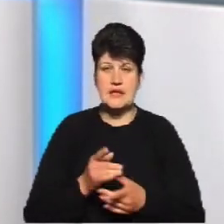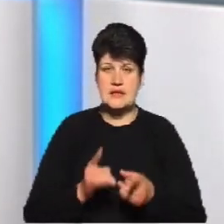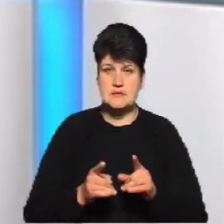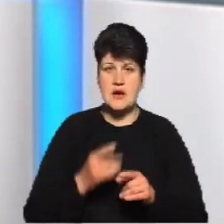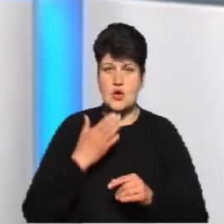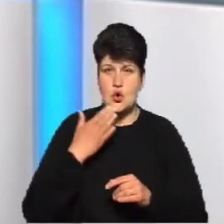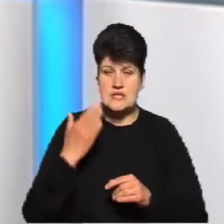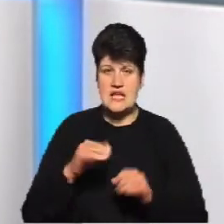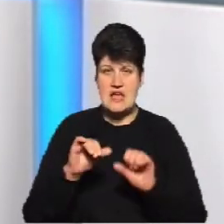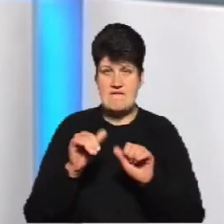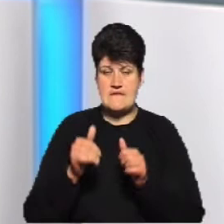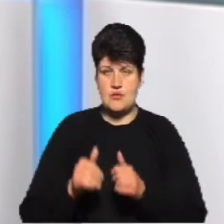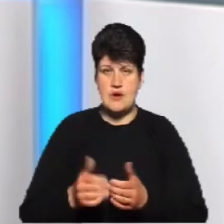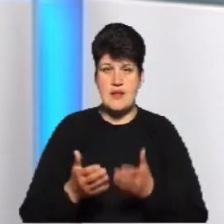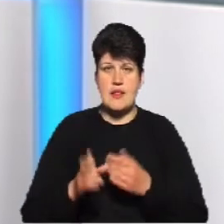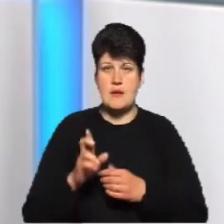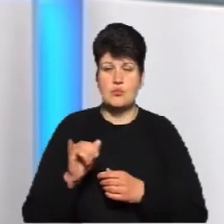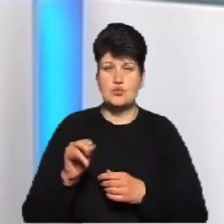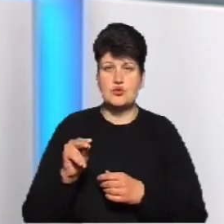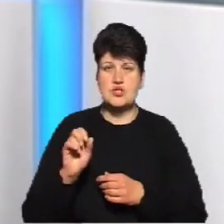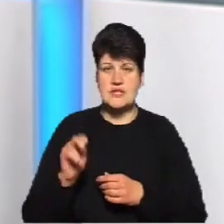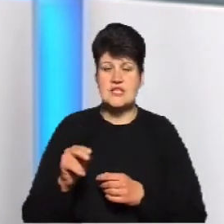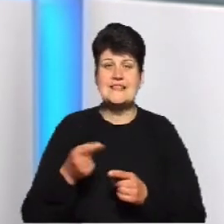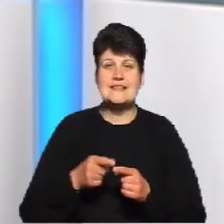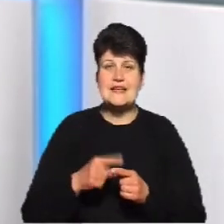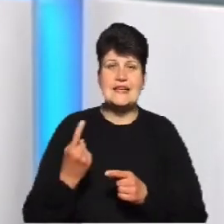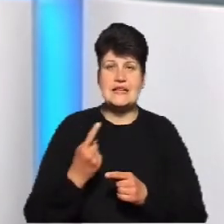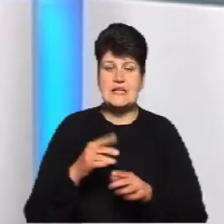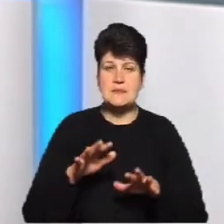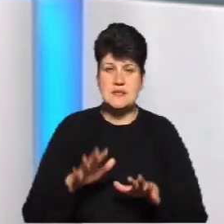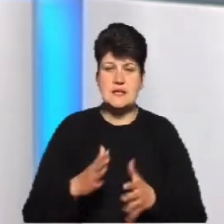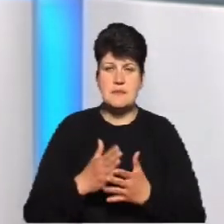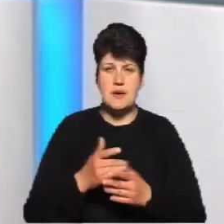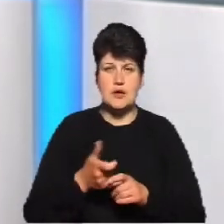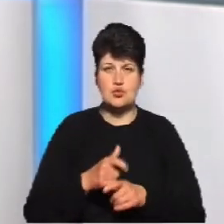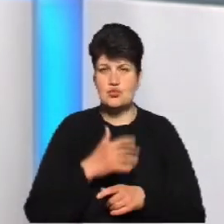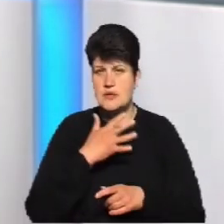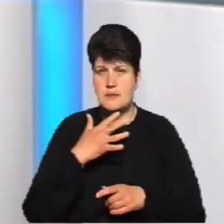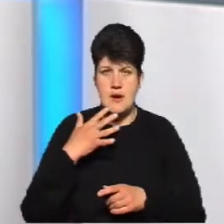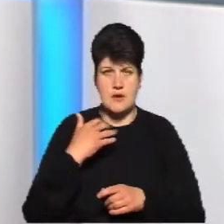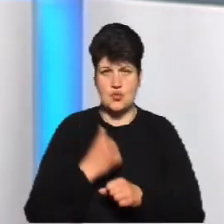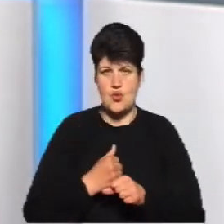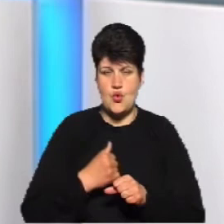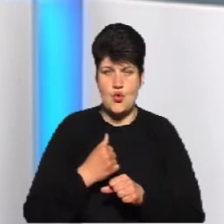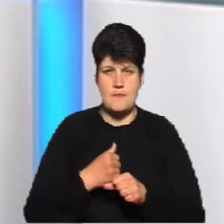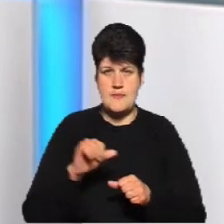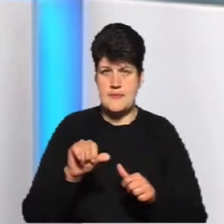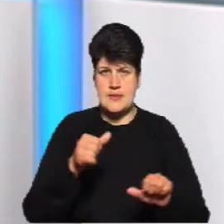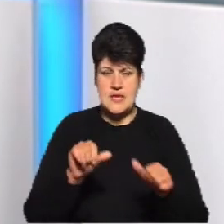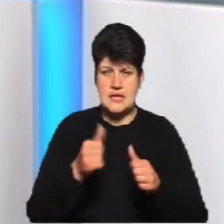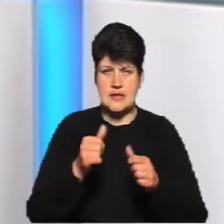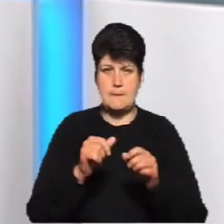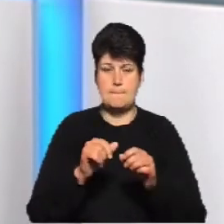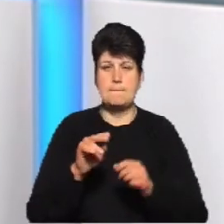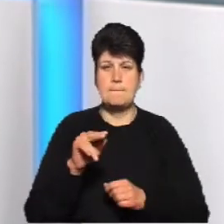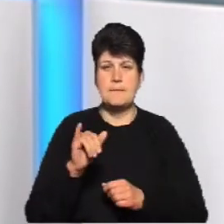фігура, але Бучач – це єдине місце, яке має дуже багато робіт Пінзеля. І вони знаходяться не тільки зовні,